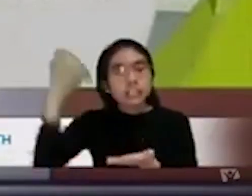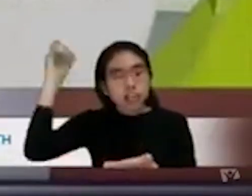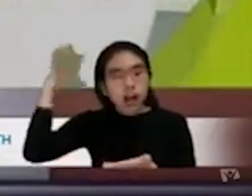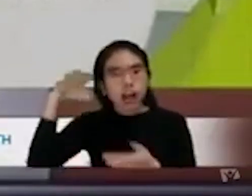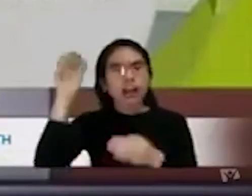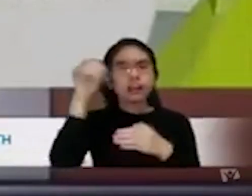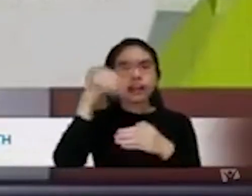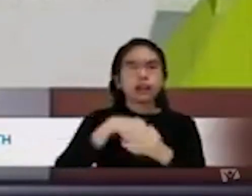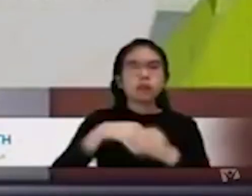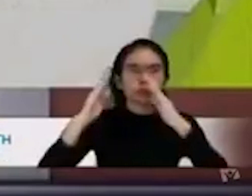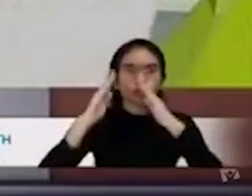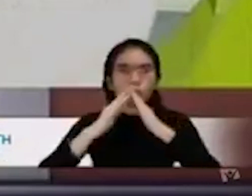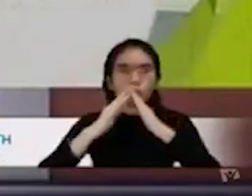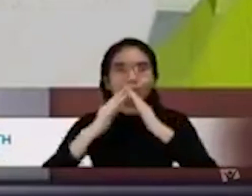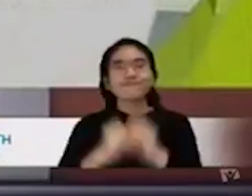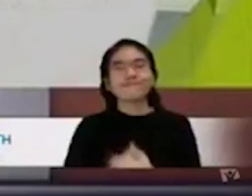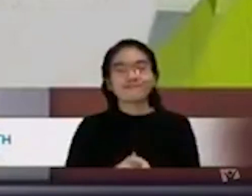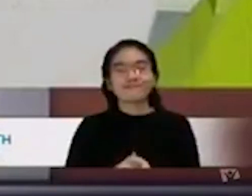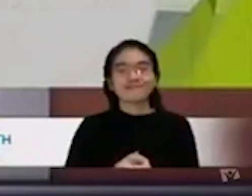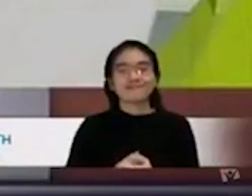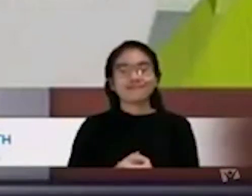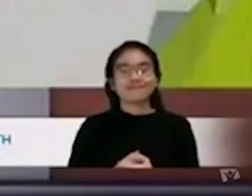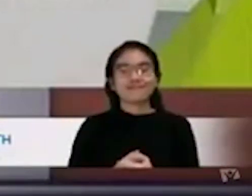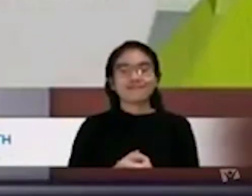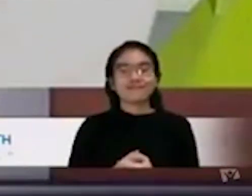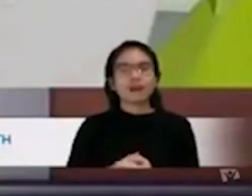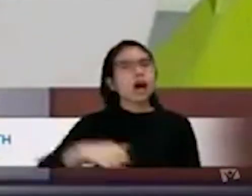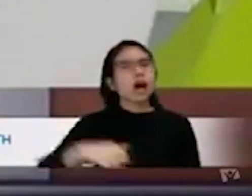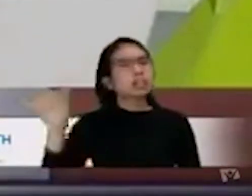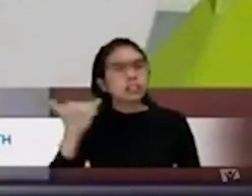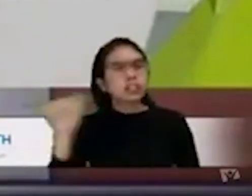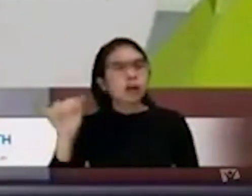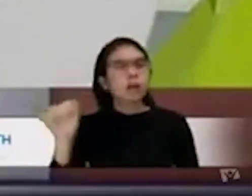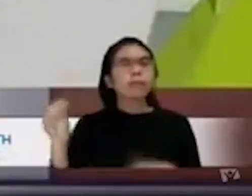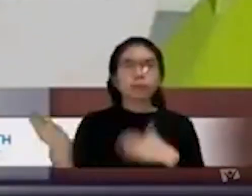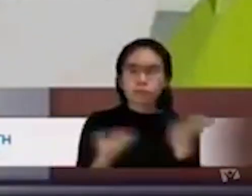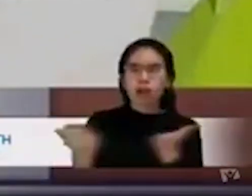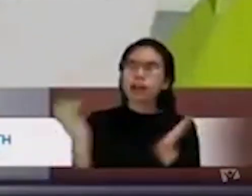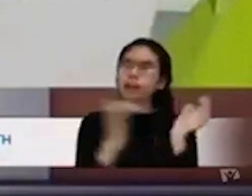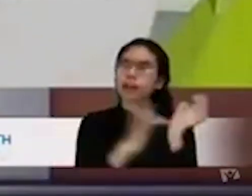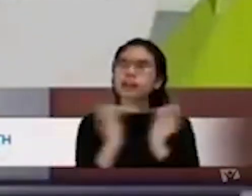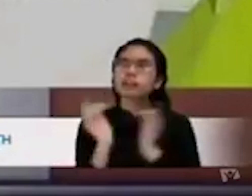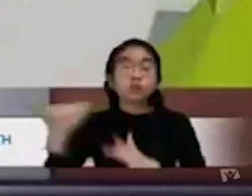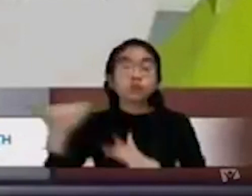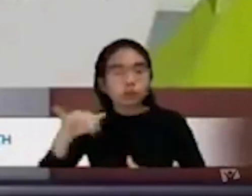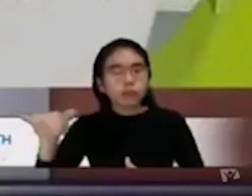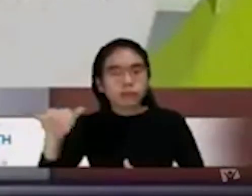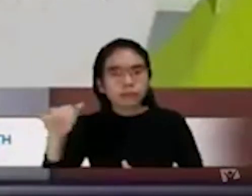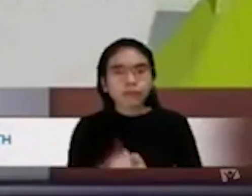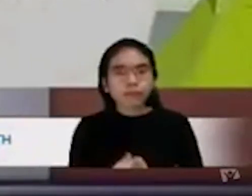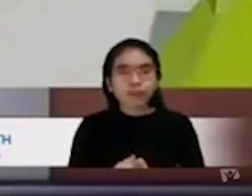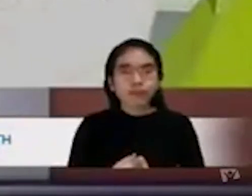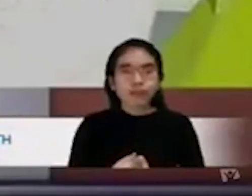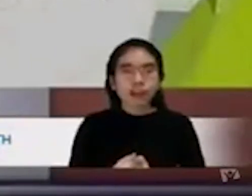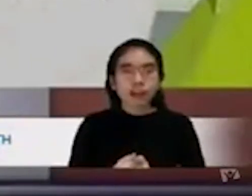pelayanan Yesus. Yesus juga memberikan pelayanan di dunia ini dengan visi, misi,